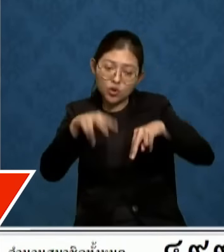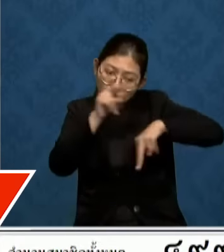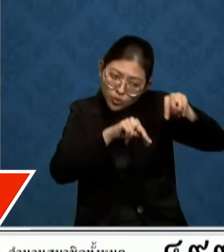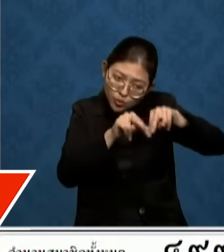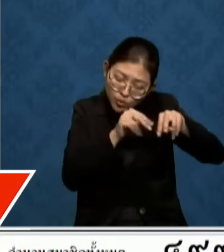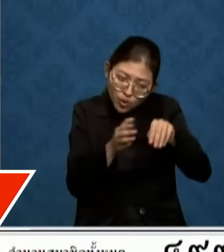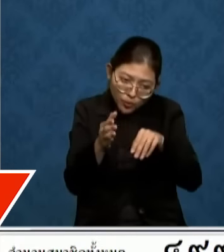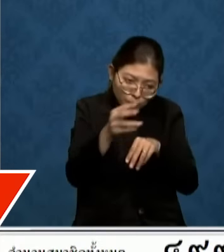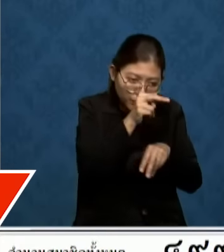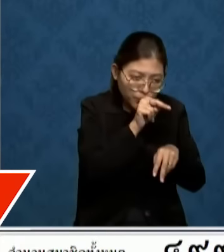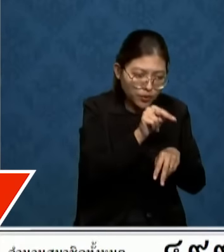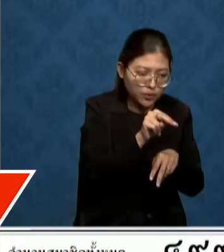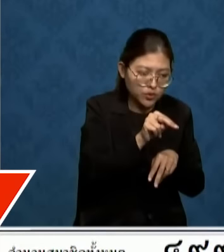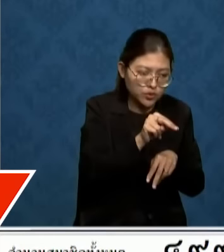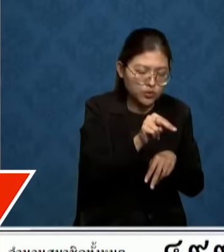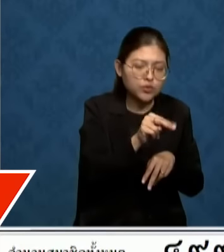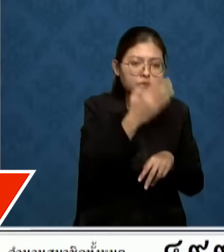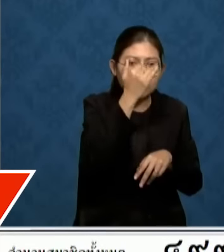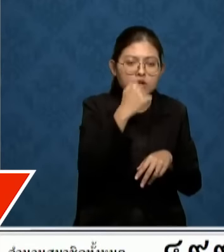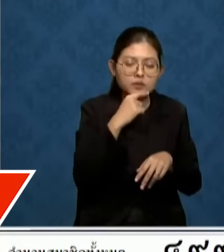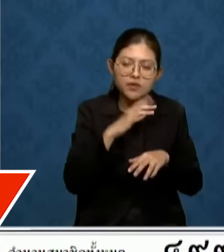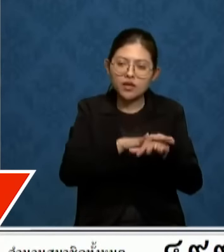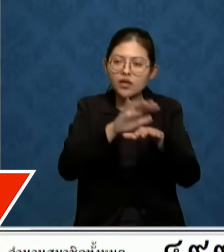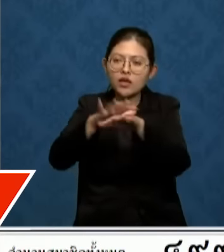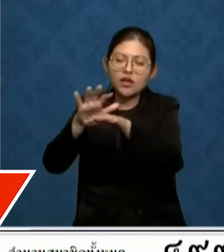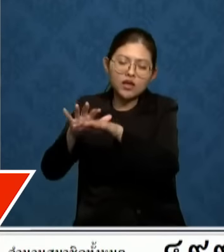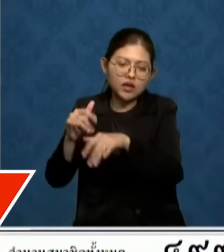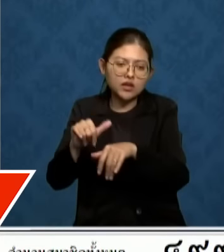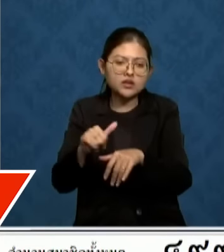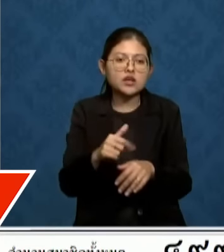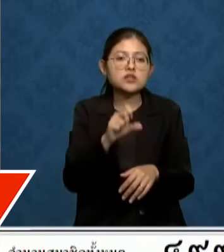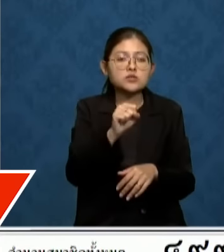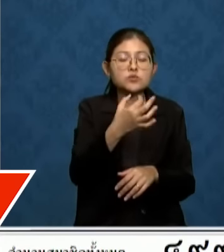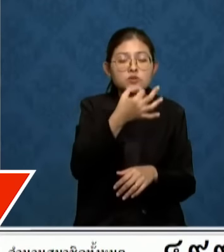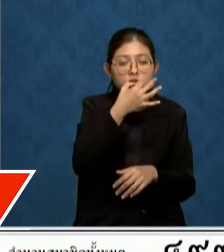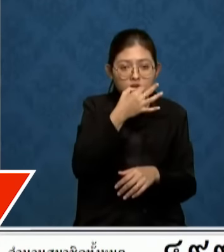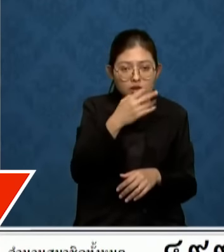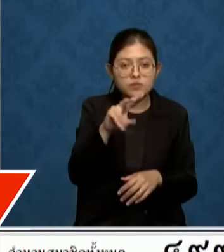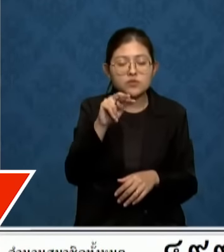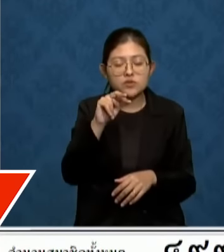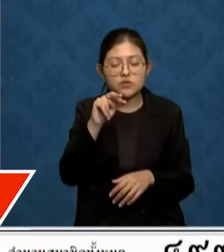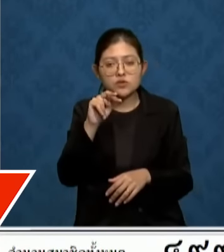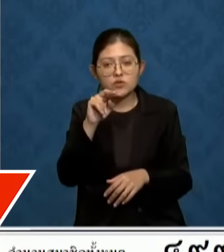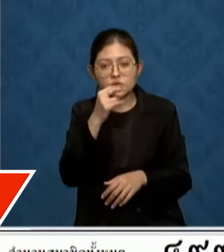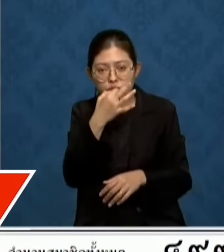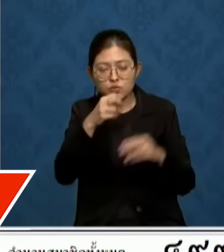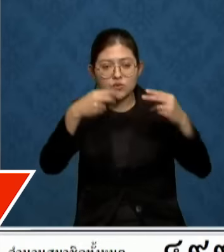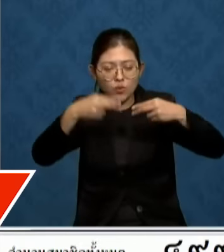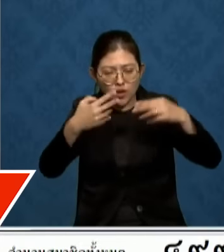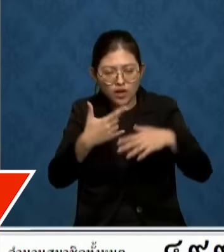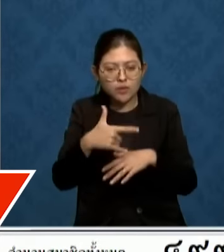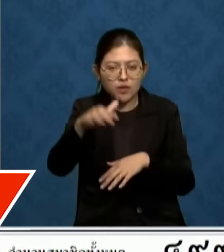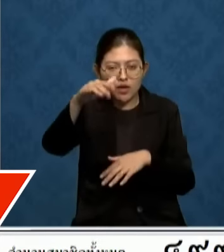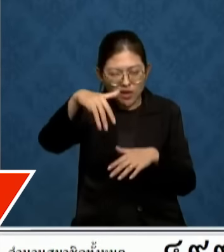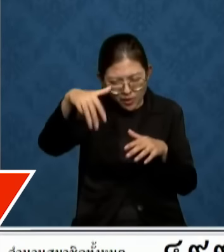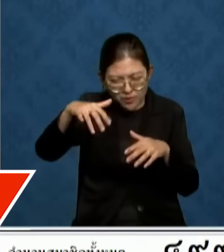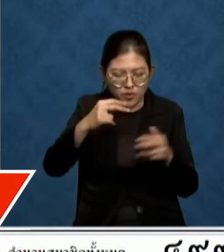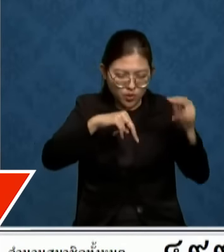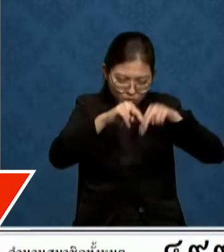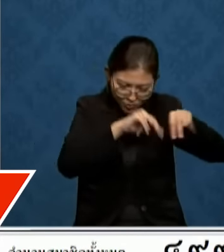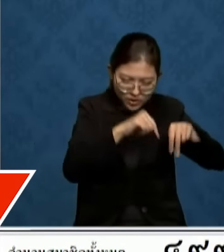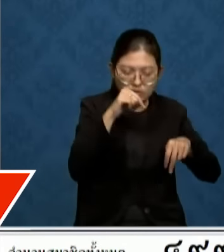เข้าไปสมุทรปราการหน่อยครับเพราะผมก็ต้องไปตาม 3พระสมุทรไม่ว่าสมุทรสาครสมุทรสงครามยังไม่เลี้ยวเข้าไปหาผมเลยนะ